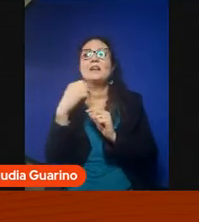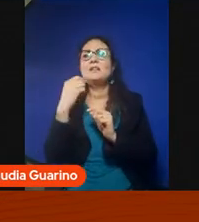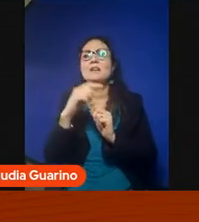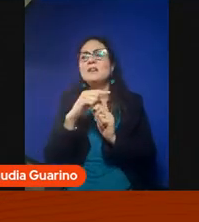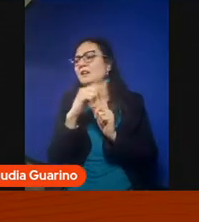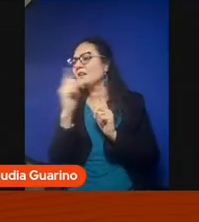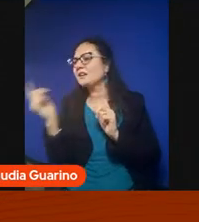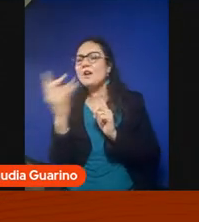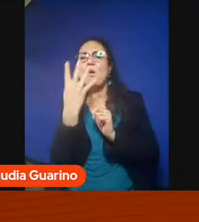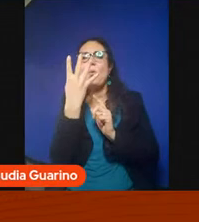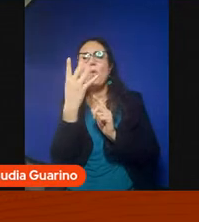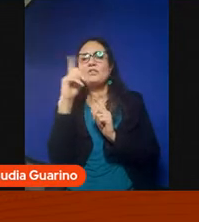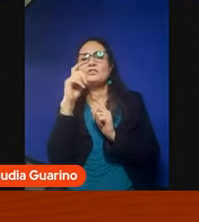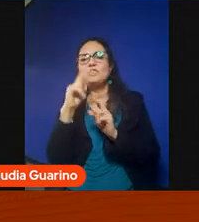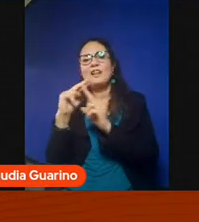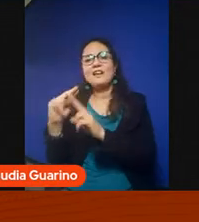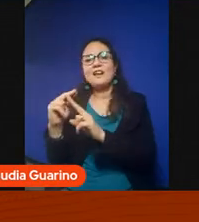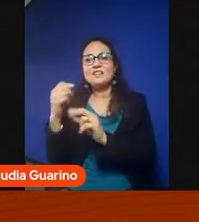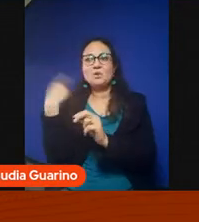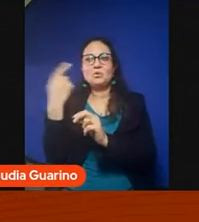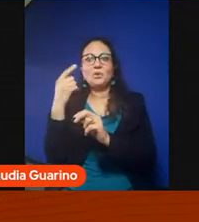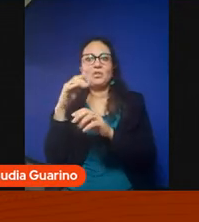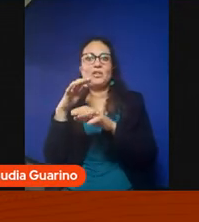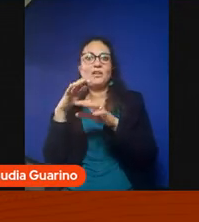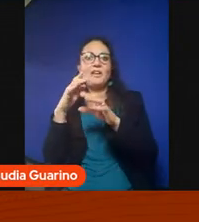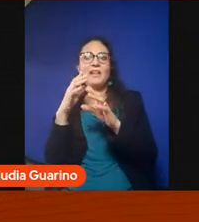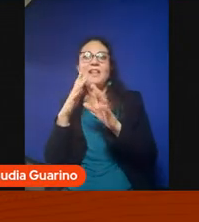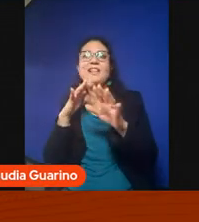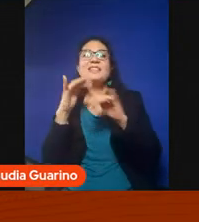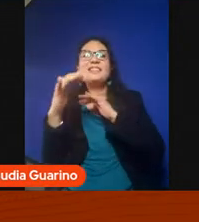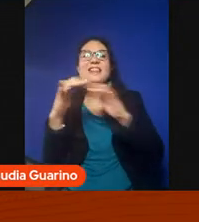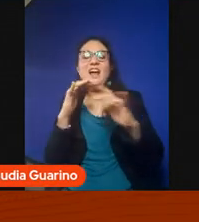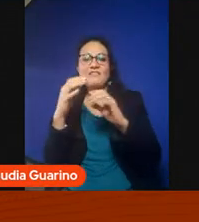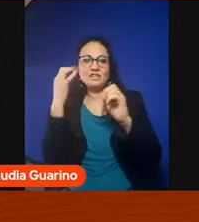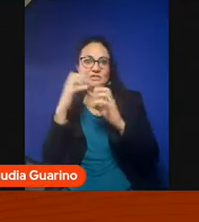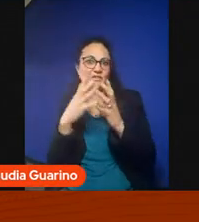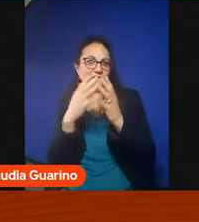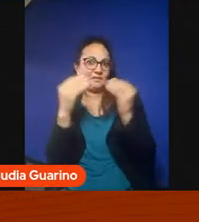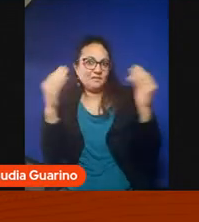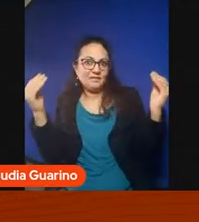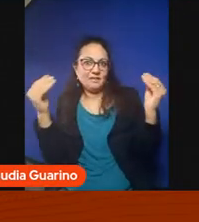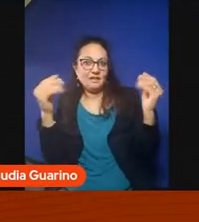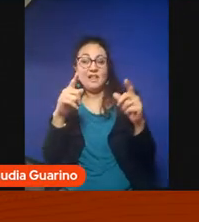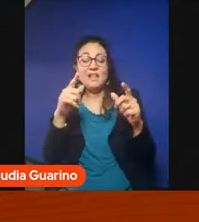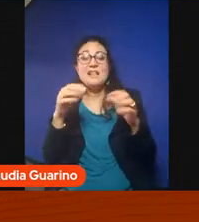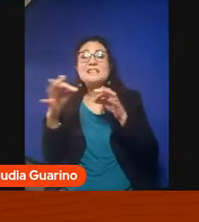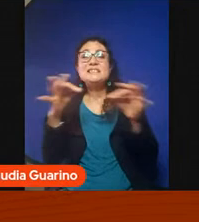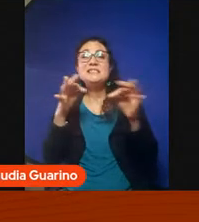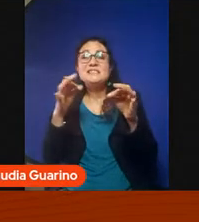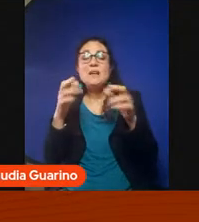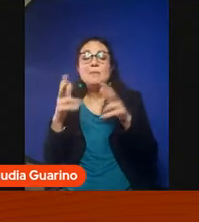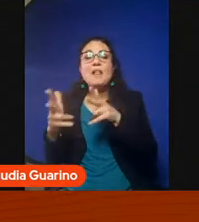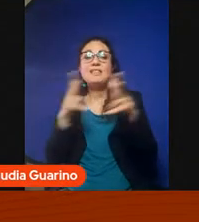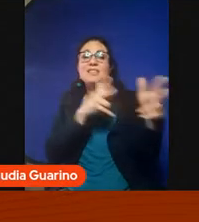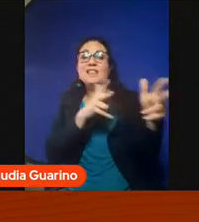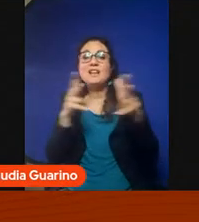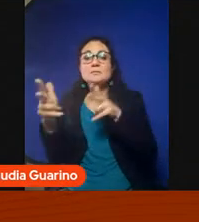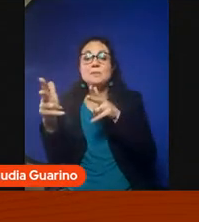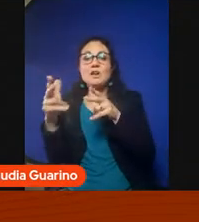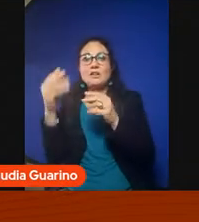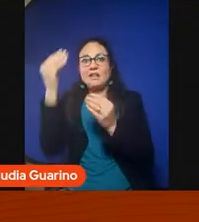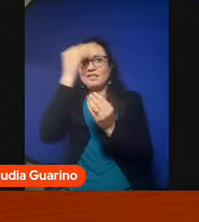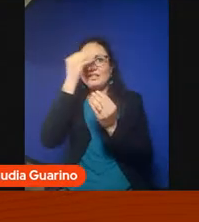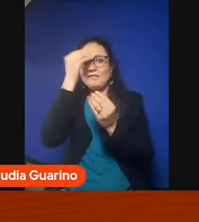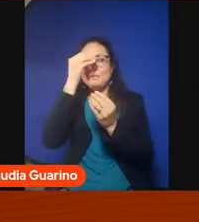traffico sarebbe folle e la dimensione del sistema dei trasporti dovrebbe essere fatta pensando a quel picco.